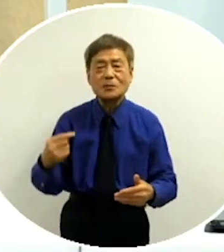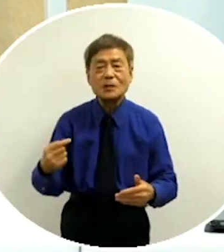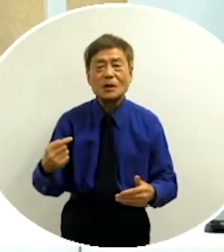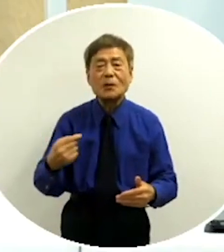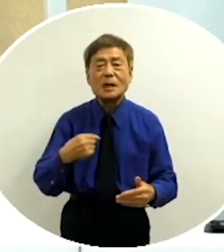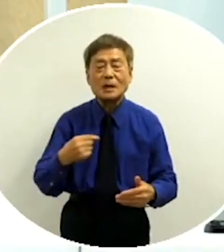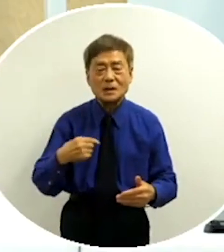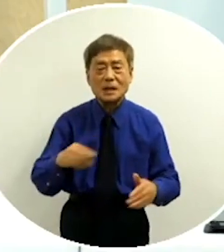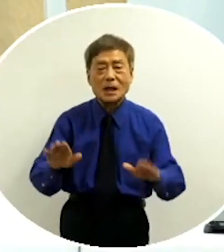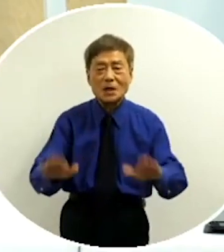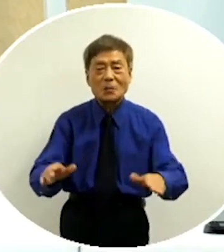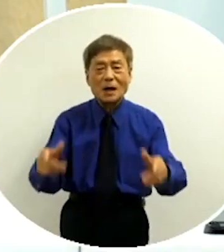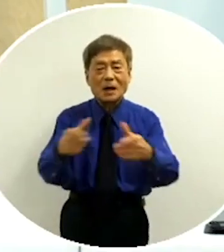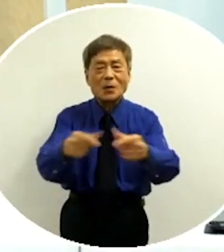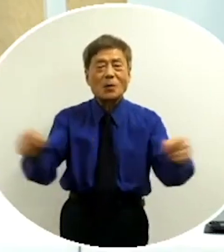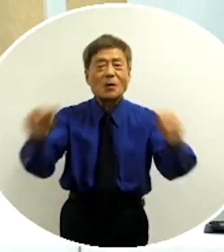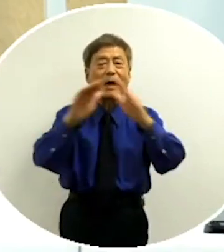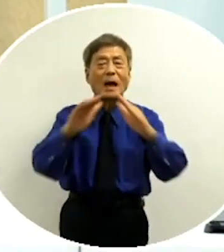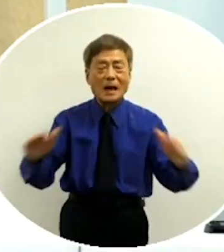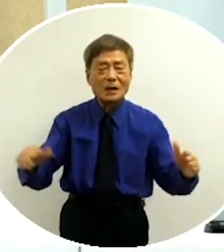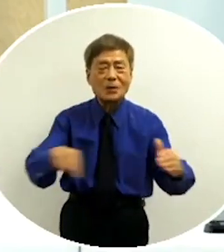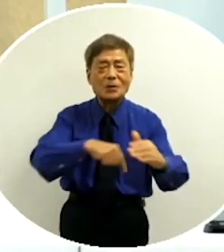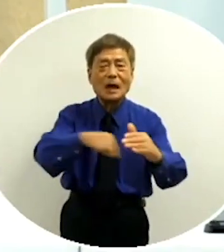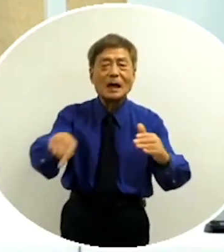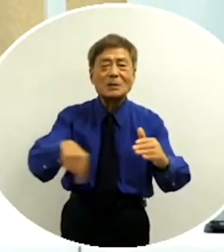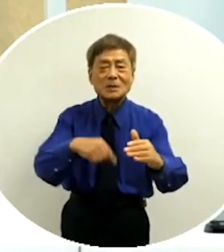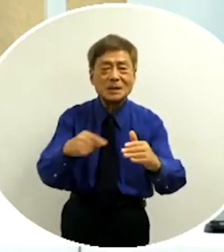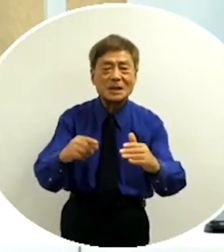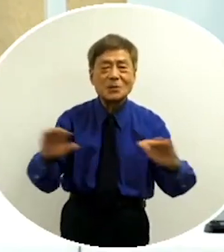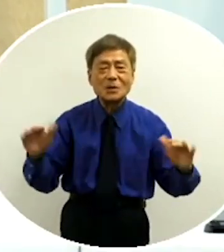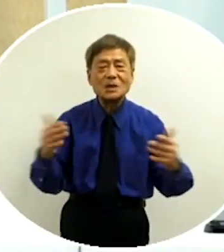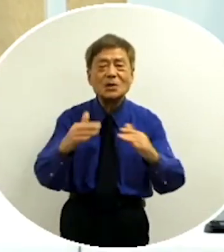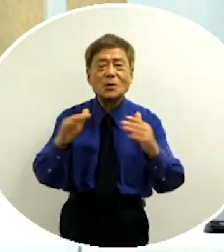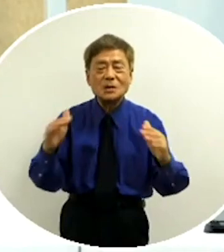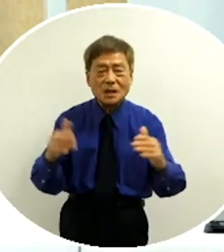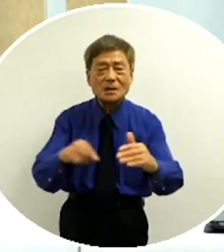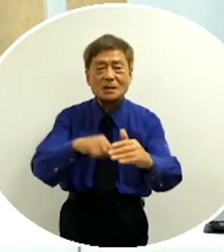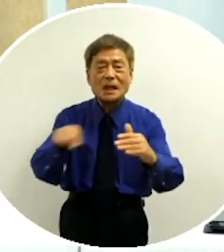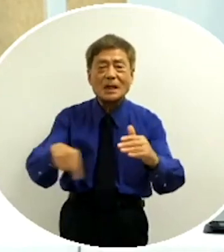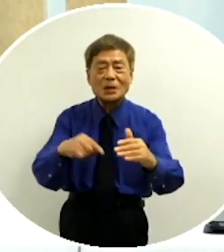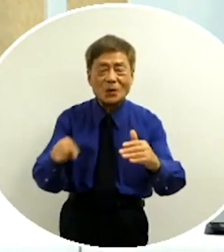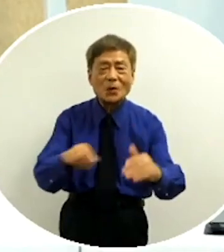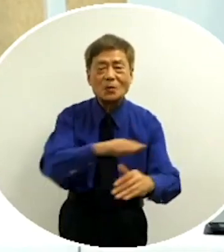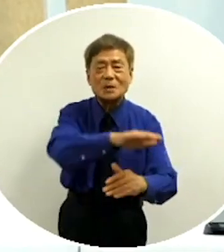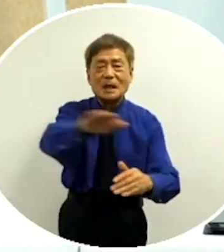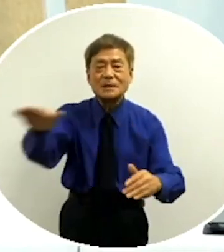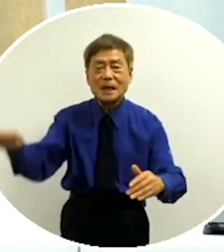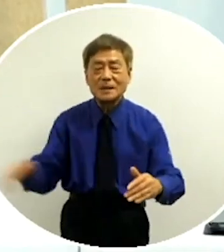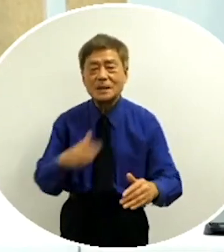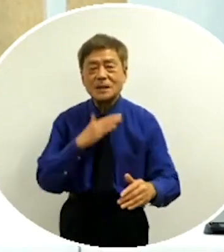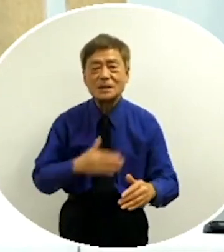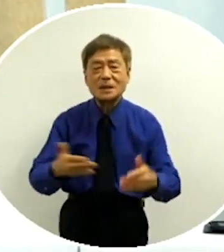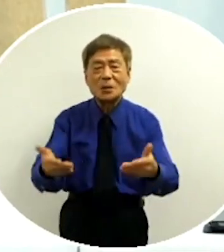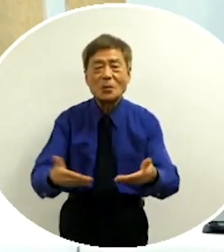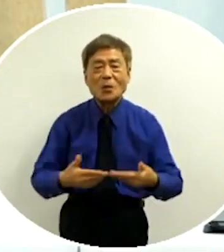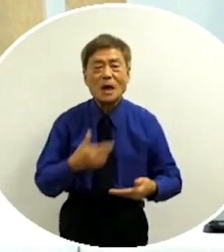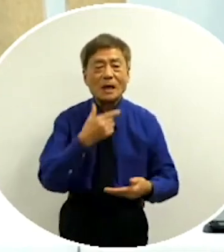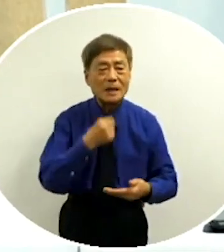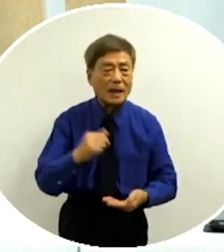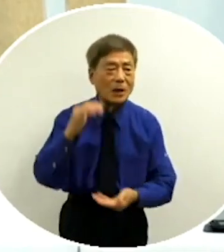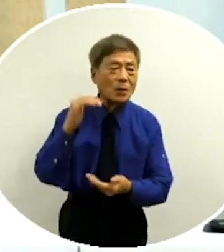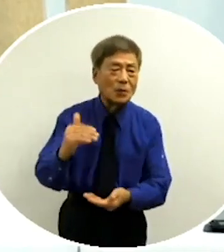国会で取り組んでいることをぜひ皆さんにも知っていただきたいってもうことがあるんですね